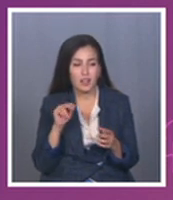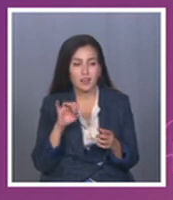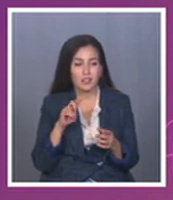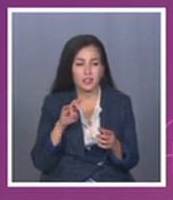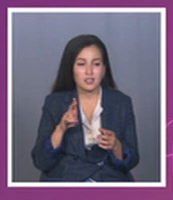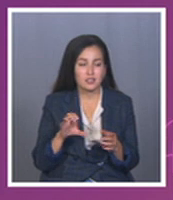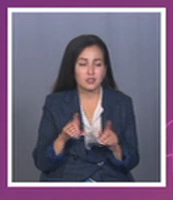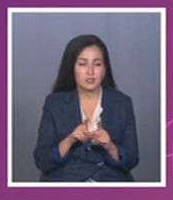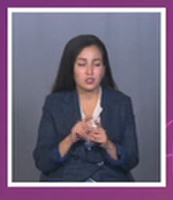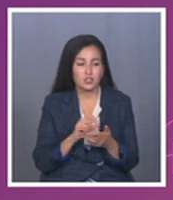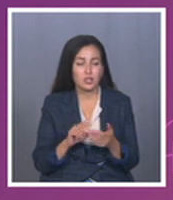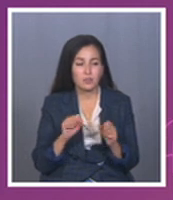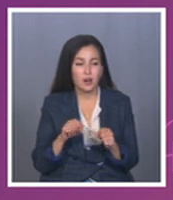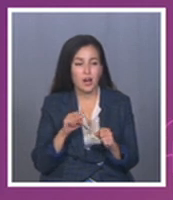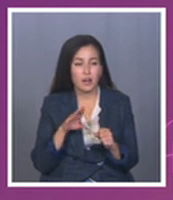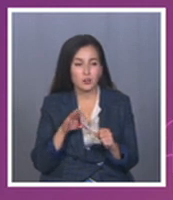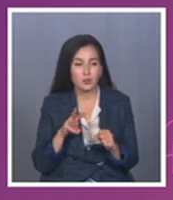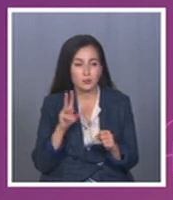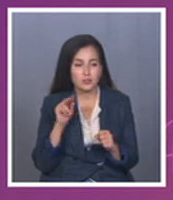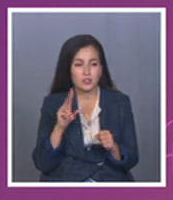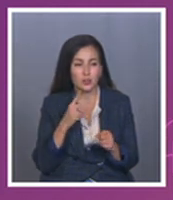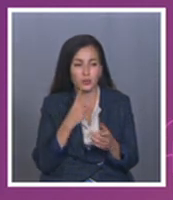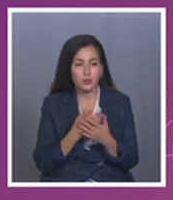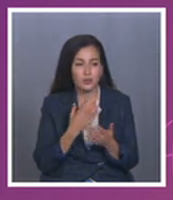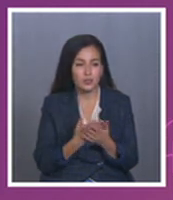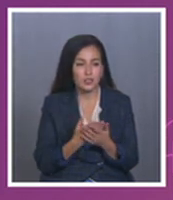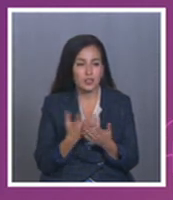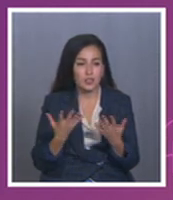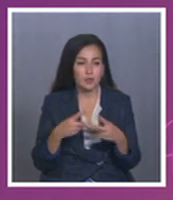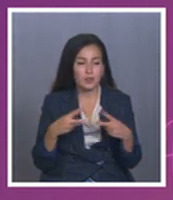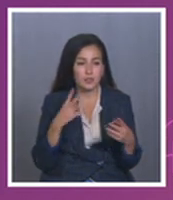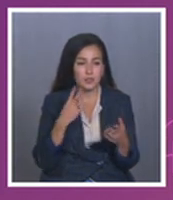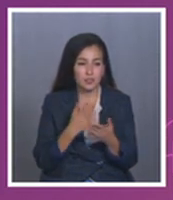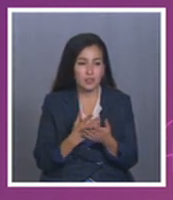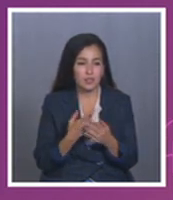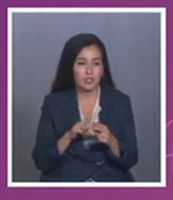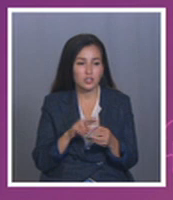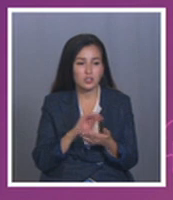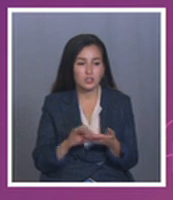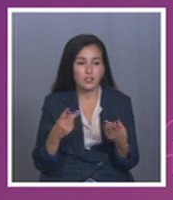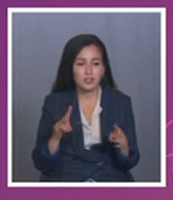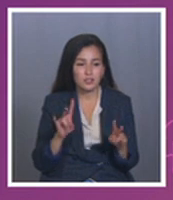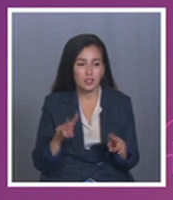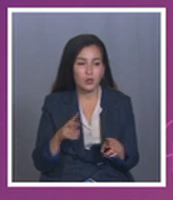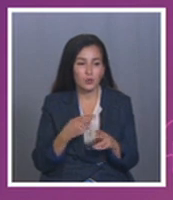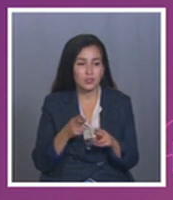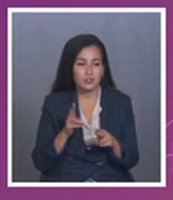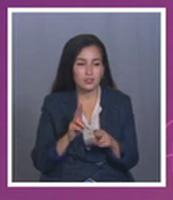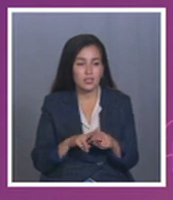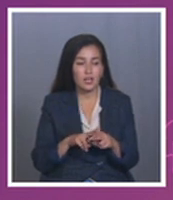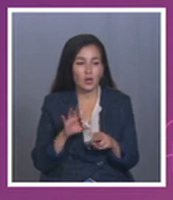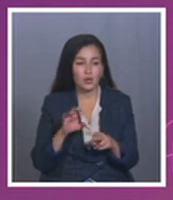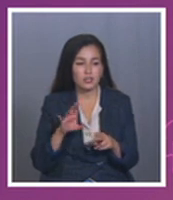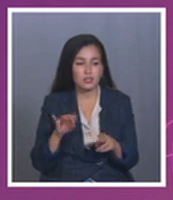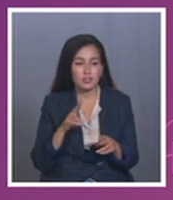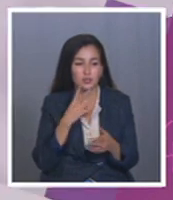жазамыз. Егер атомдар санын көрсететін индекстер бірдей болса, оларды жазбайды. Осылайша, біз магний оксидінің